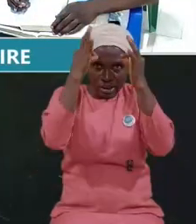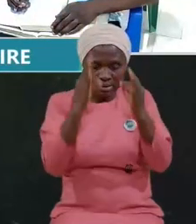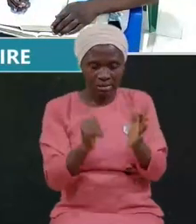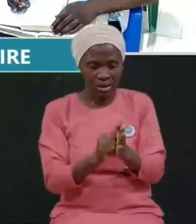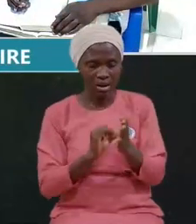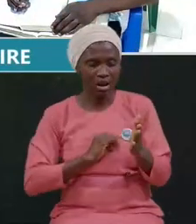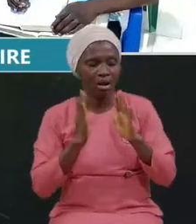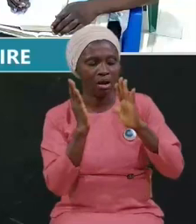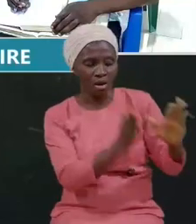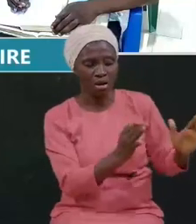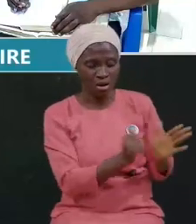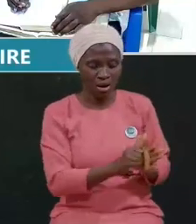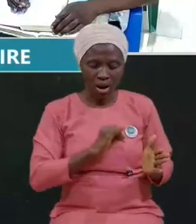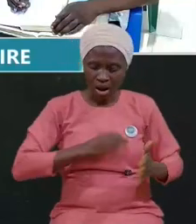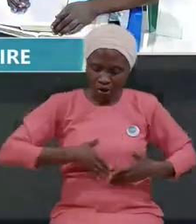cela,